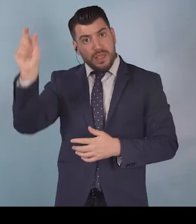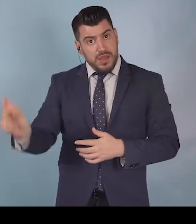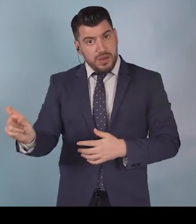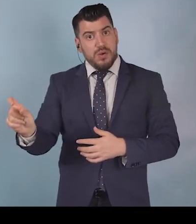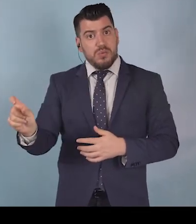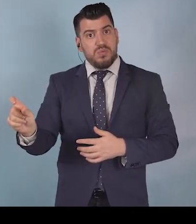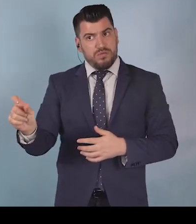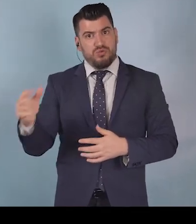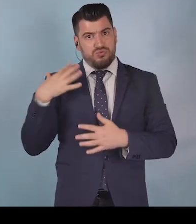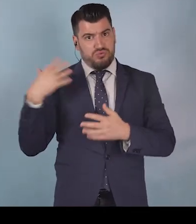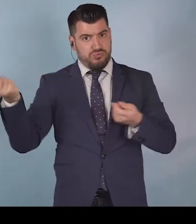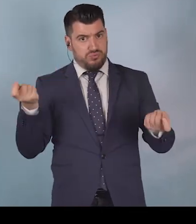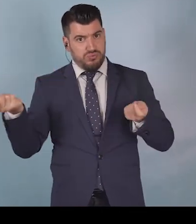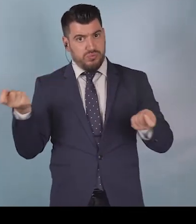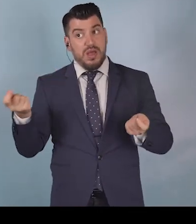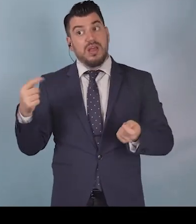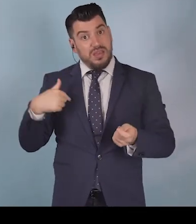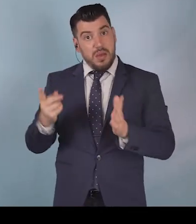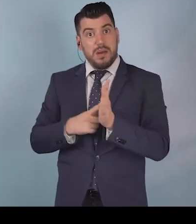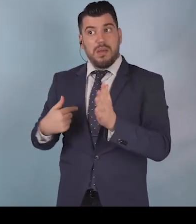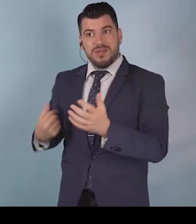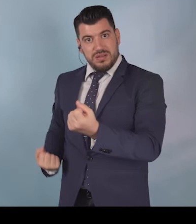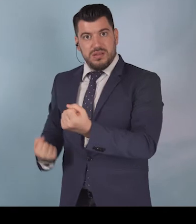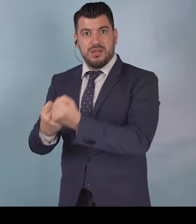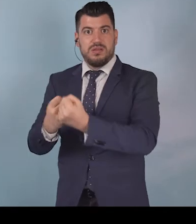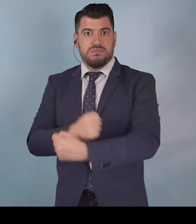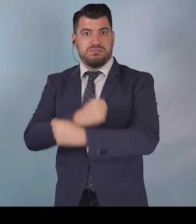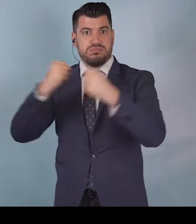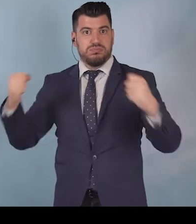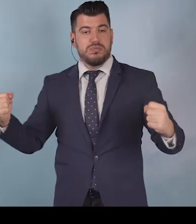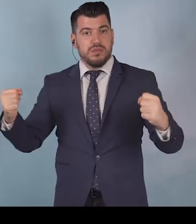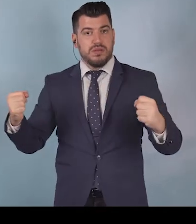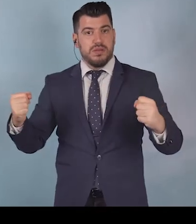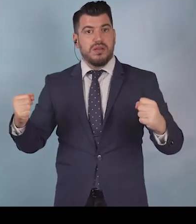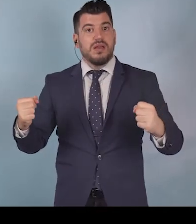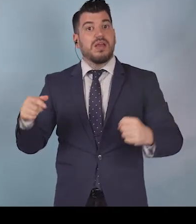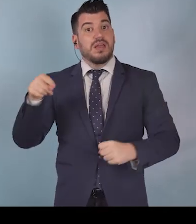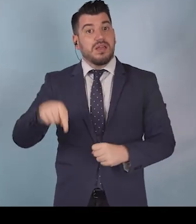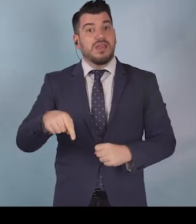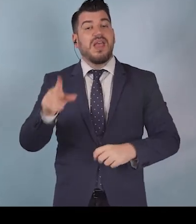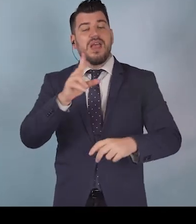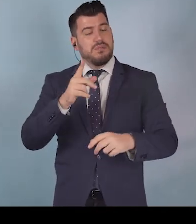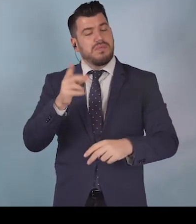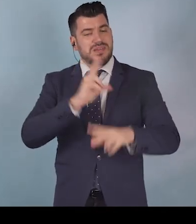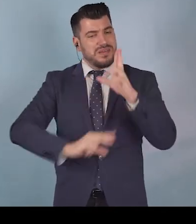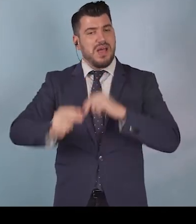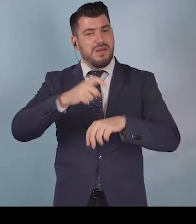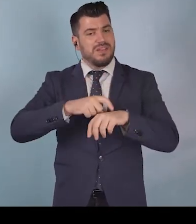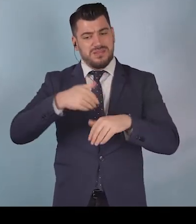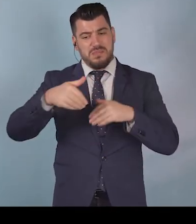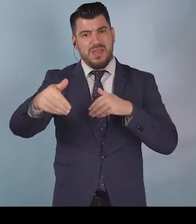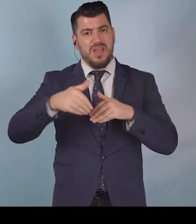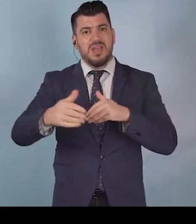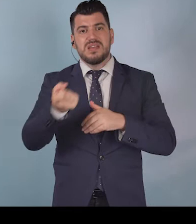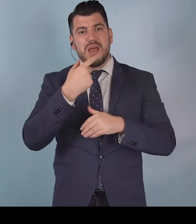να δούμε τώρα πώς θα το ενισχύσουμε. Αλλά είναι αυτό κάτι που θα ξεκινήσουμε τώρα. Δηλαδή η συζήτηση ήταν να το κάνουμε μέσα στο Σεπτέμβριο. Είναι και